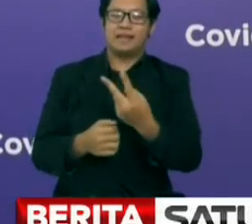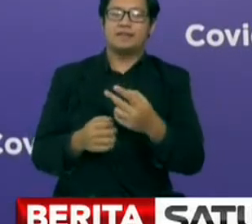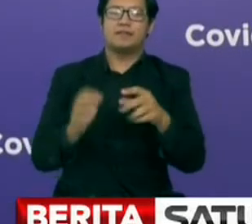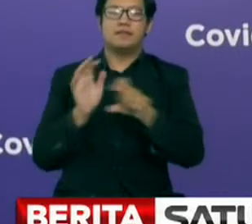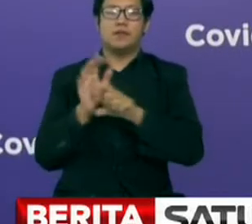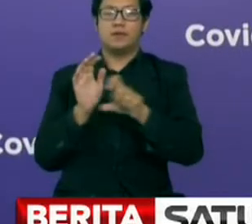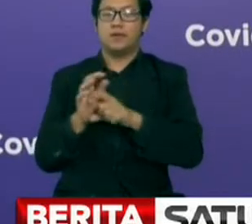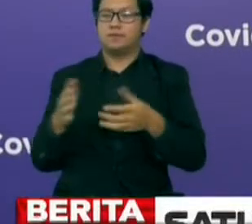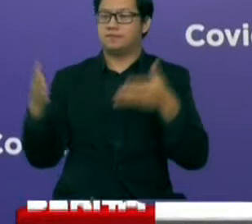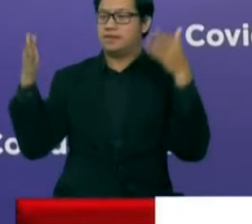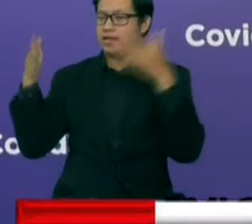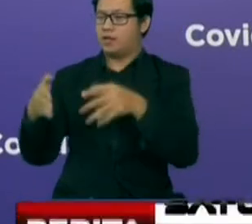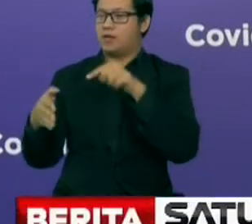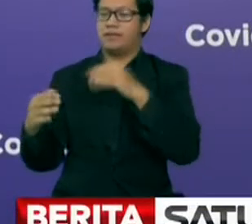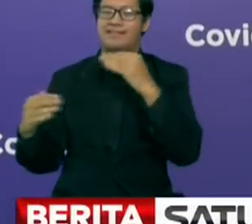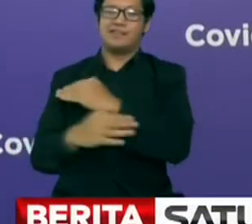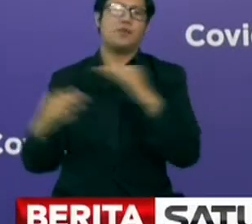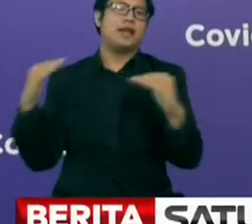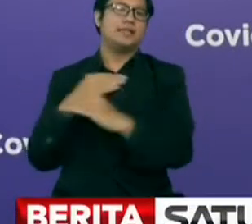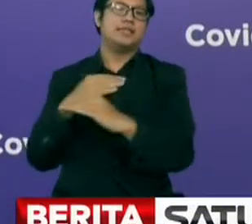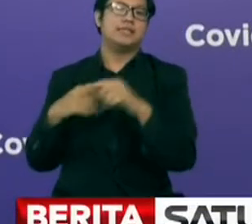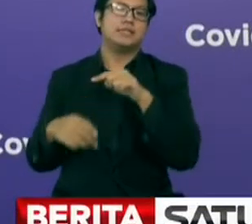kaitan dengan sektor transportasi